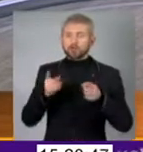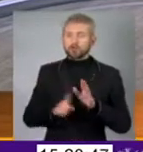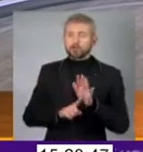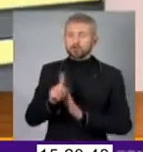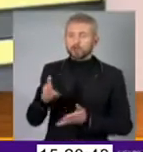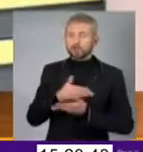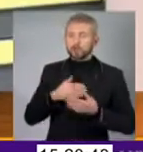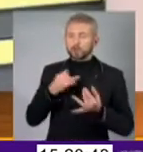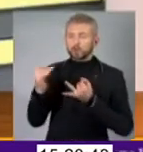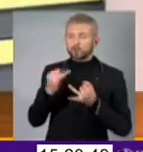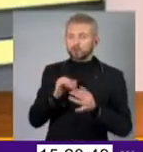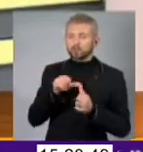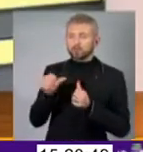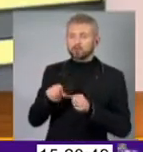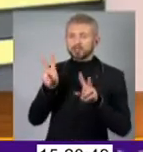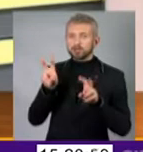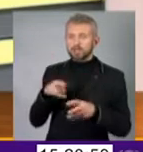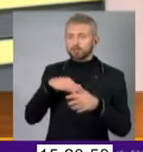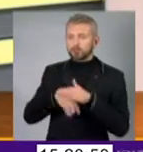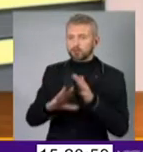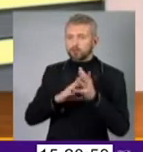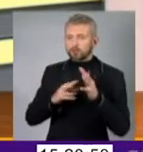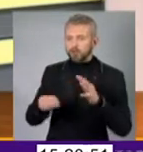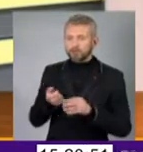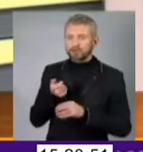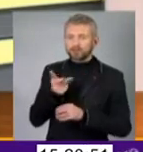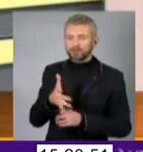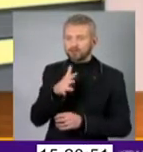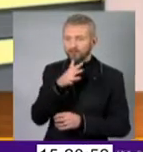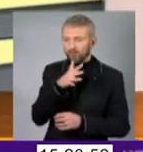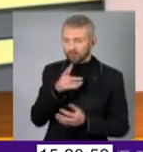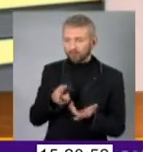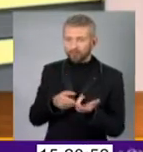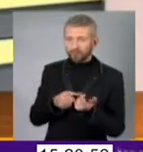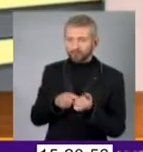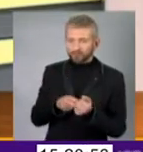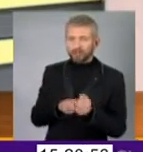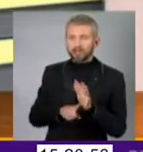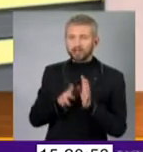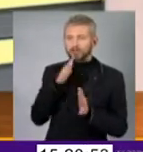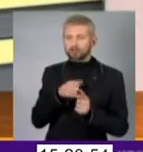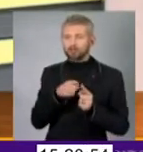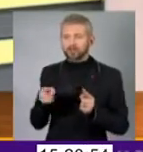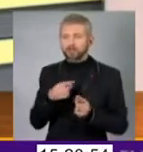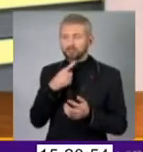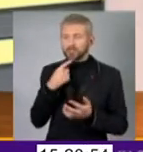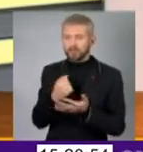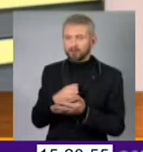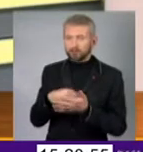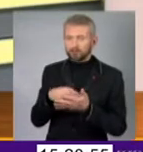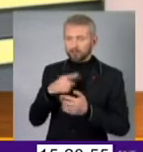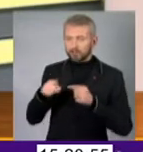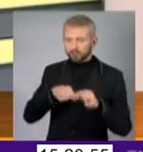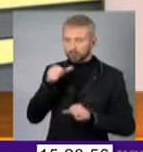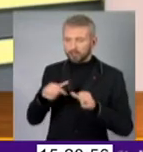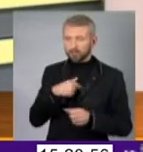ми розмову саме з тематики метро на Виноградар вже кілька років поспіль. Під час прийняття бюджету на наступний рік